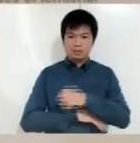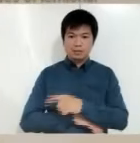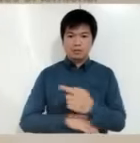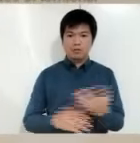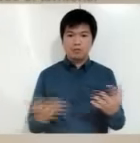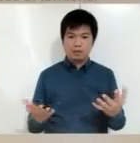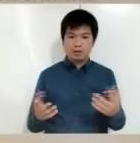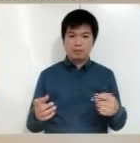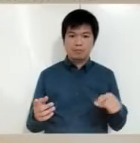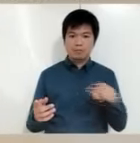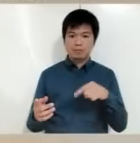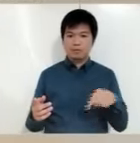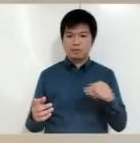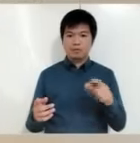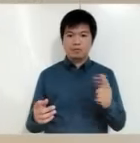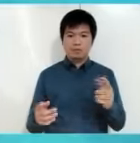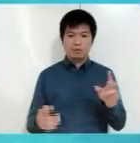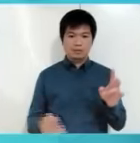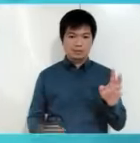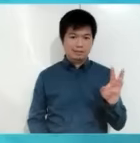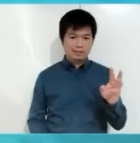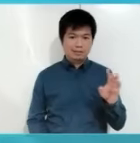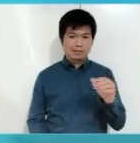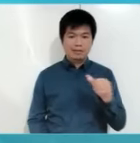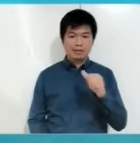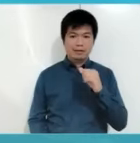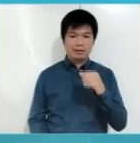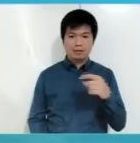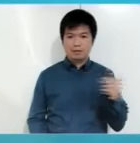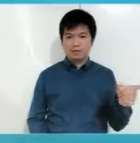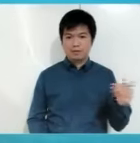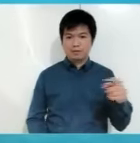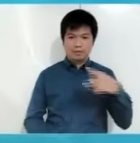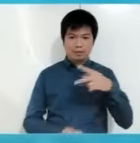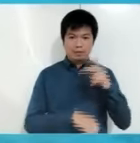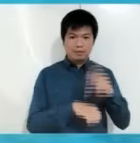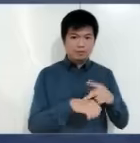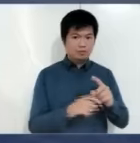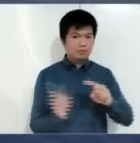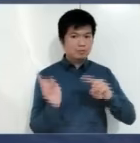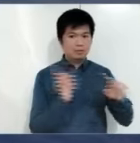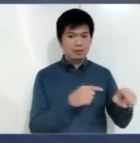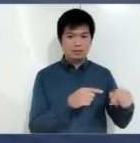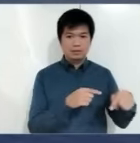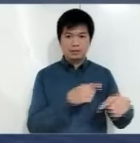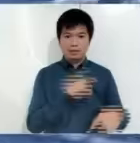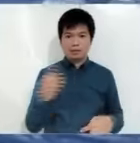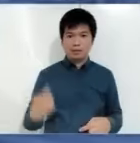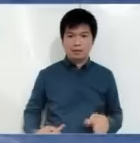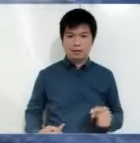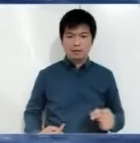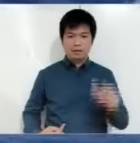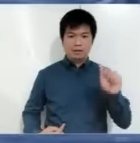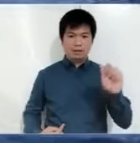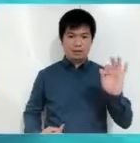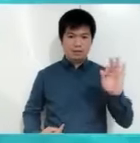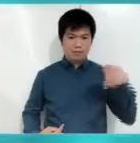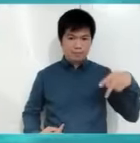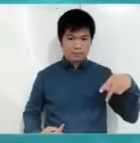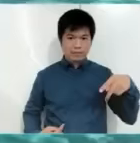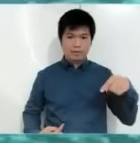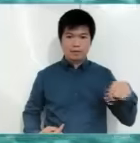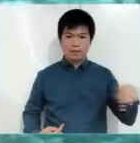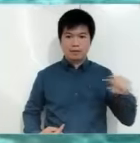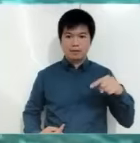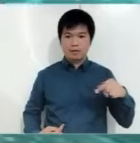2016 Arbitral Award na pumabor sa Pilipinas. Sagot ito ng China sa naging pahayag ng Armed Forces of the Philippines na disputable o